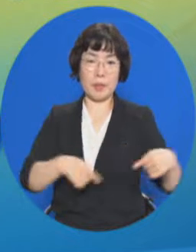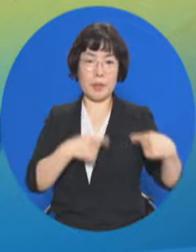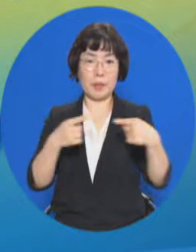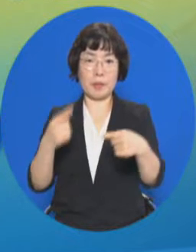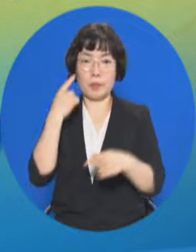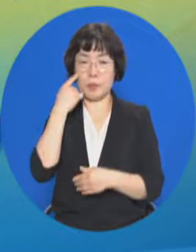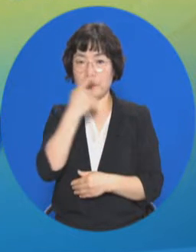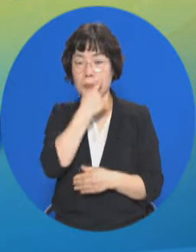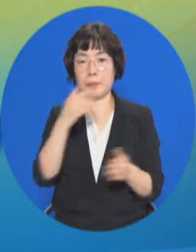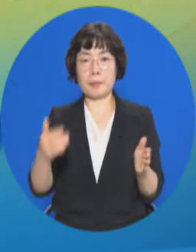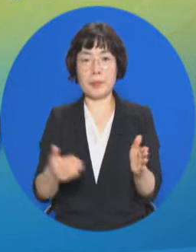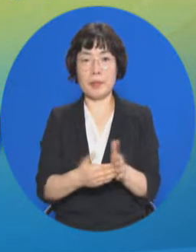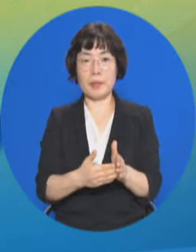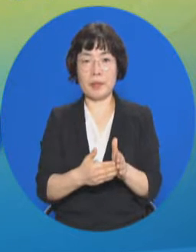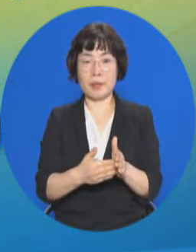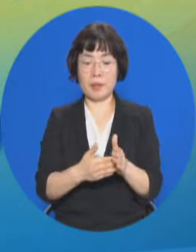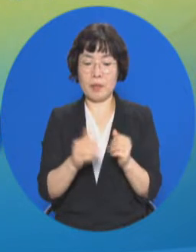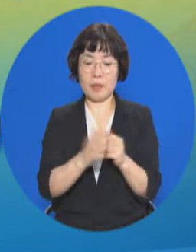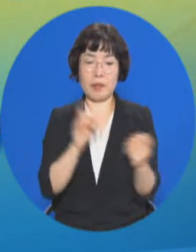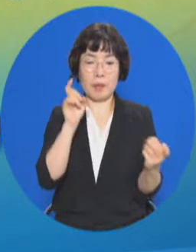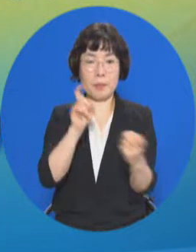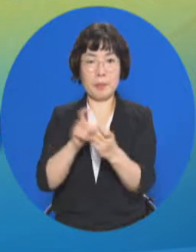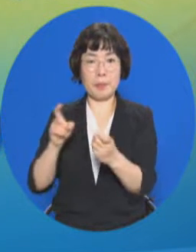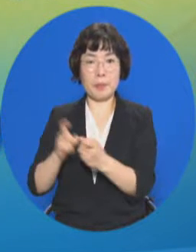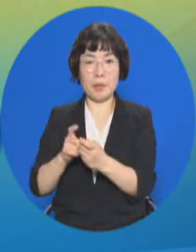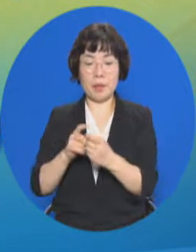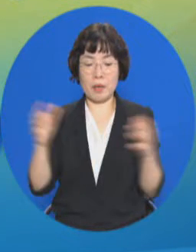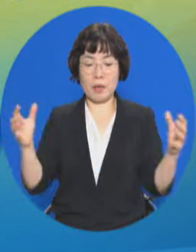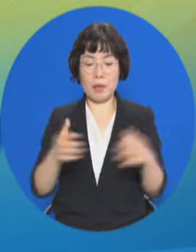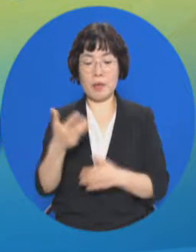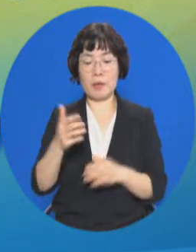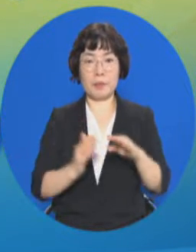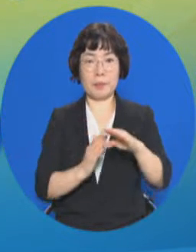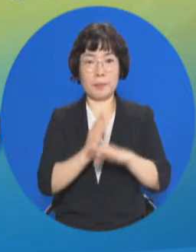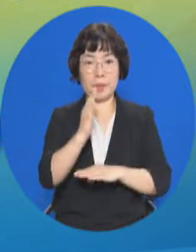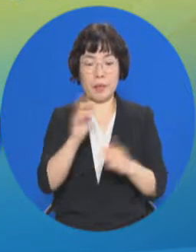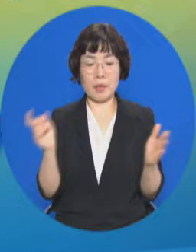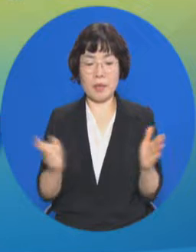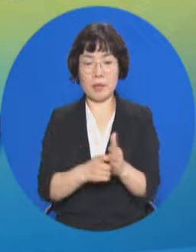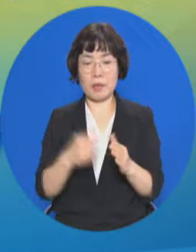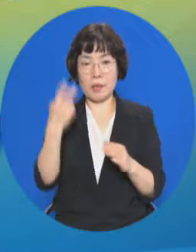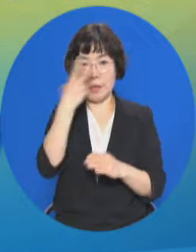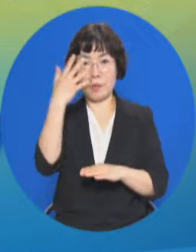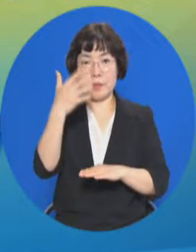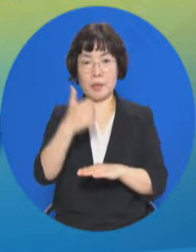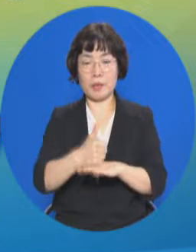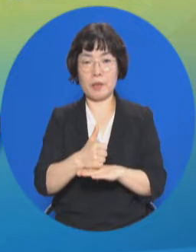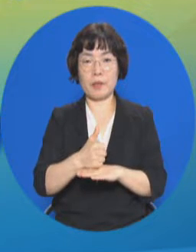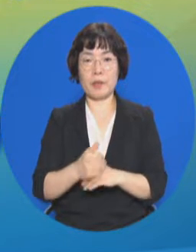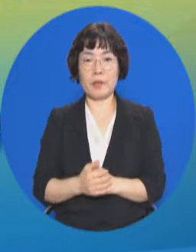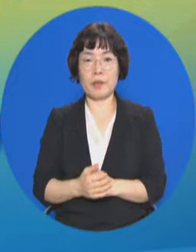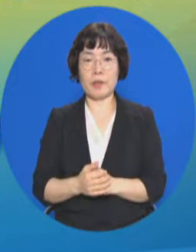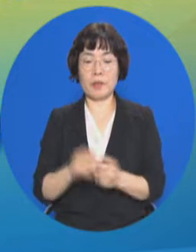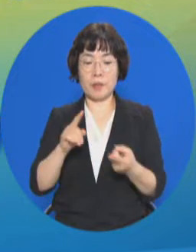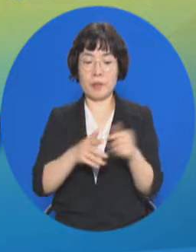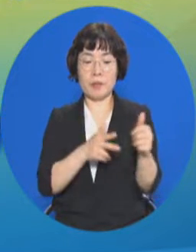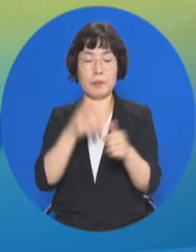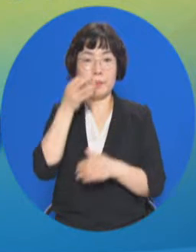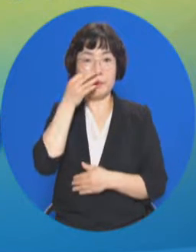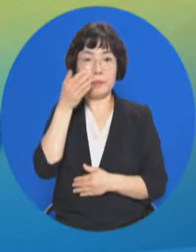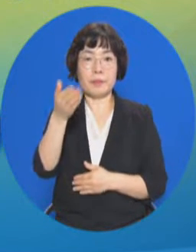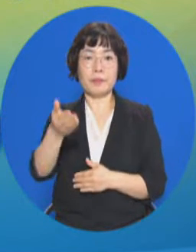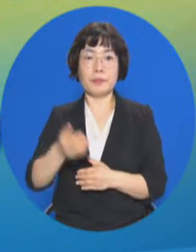것으로 확인됐습니다. 이들과 접촉한 사람만 80명이 넘어 긴급 진단검사가 실시되고 있습니다. 김한수